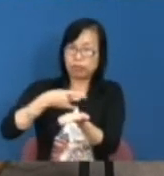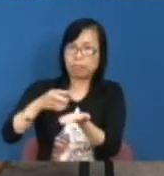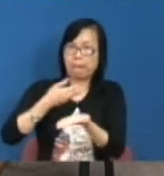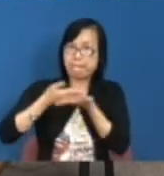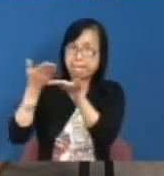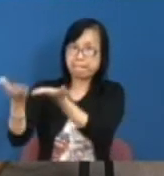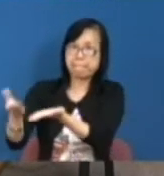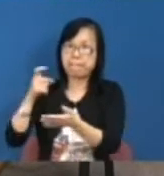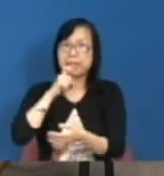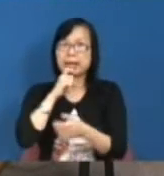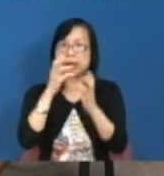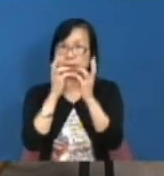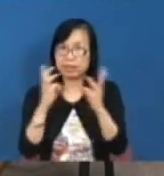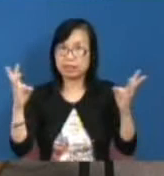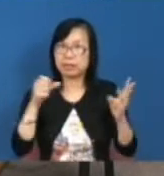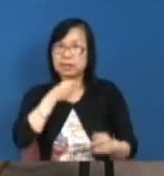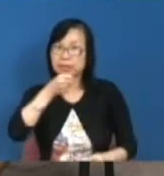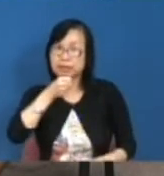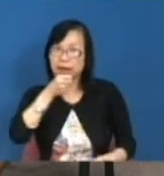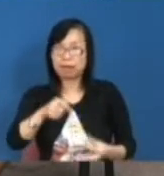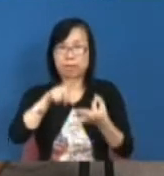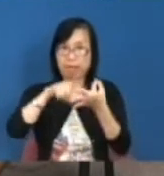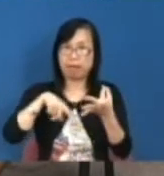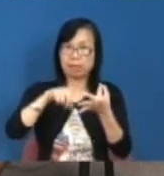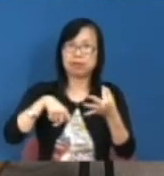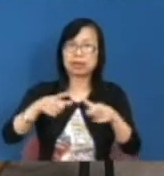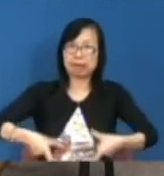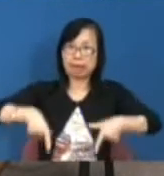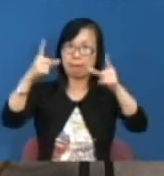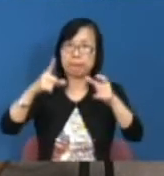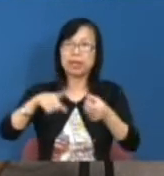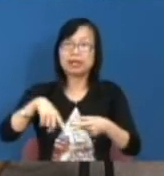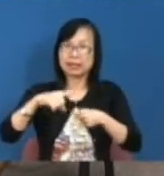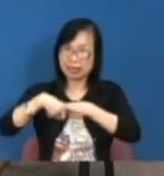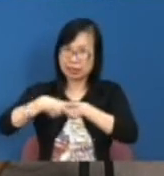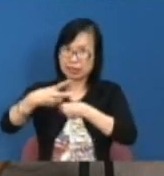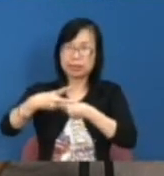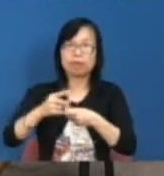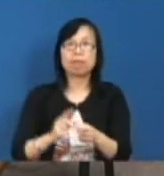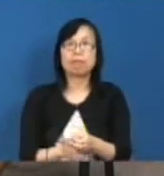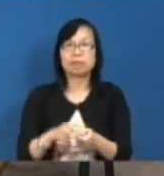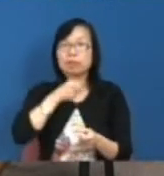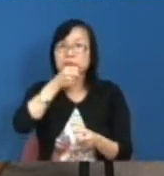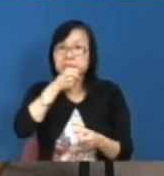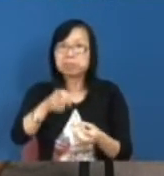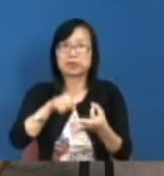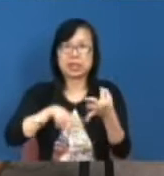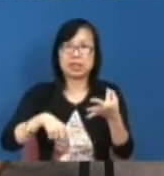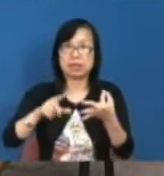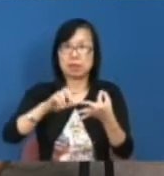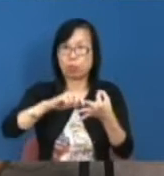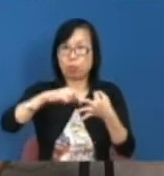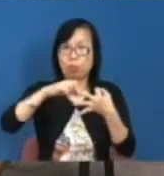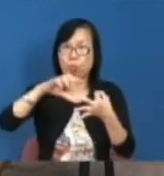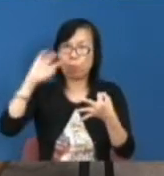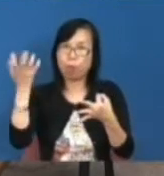者，一個咧就係林妙欣，一個咧就係姓黃嘅女記者，而家原來佢已經冇做啦。嗰一位咧就係我認識得嘅